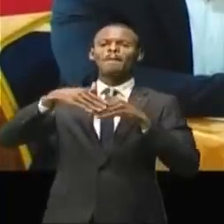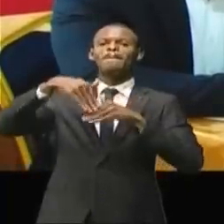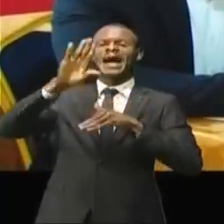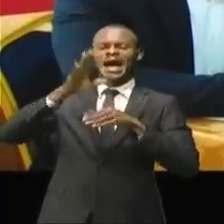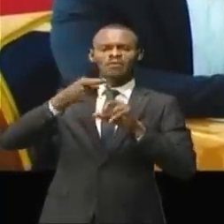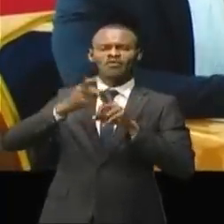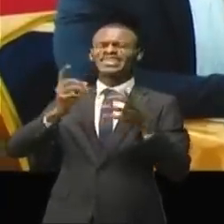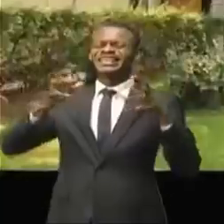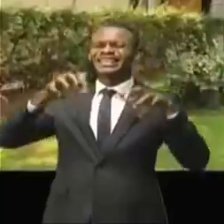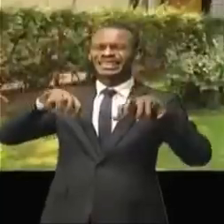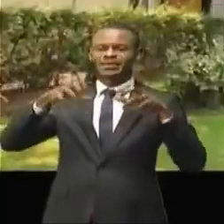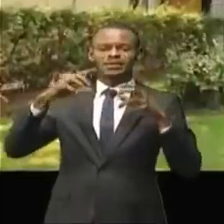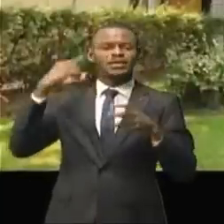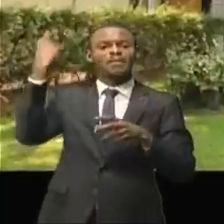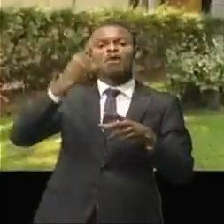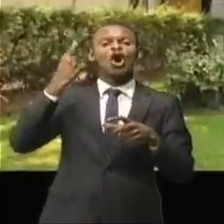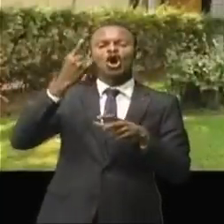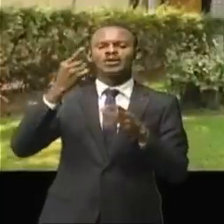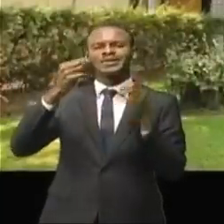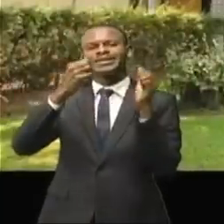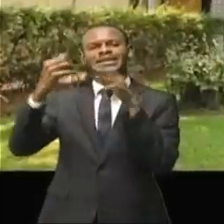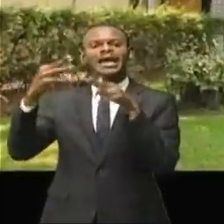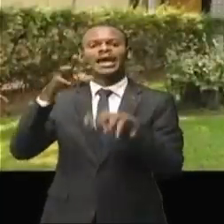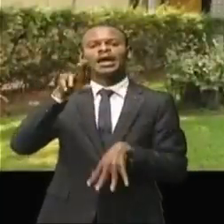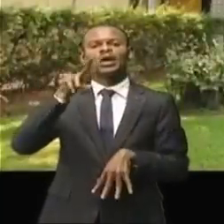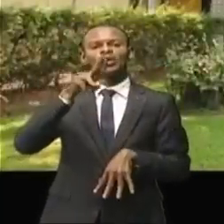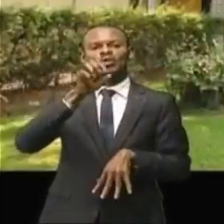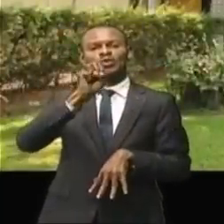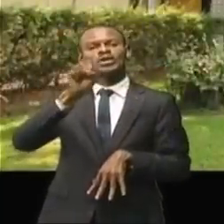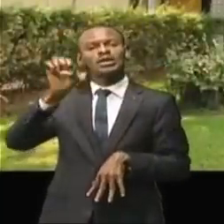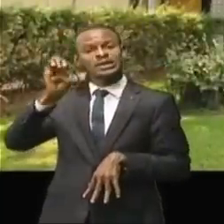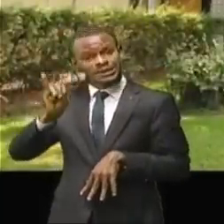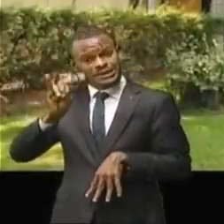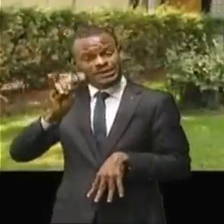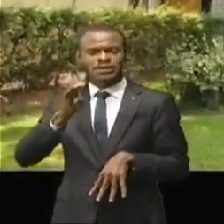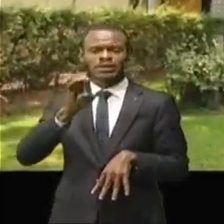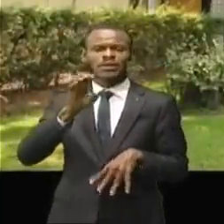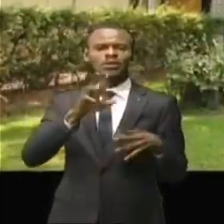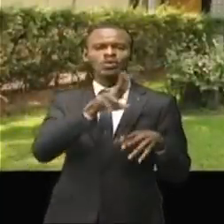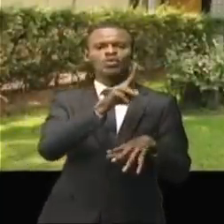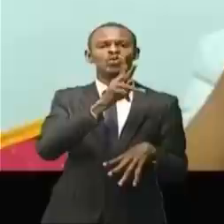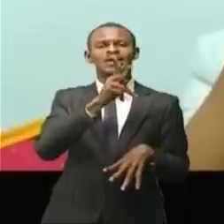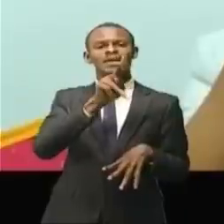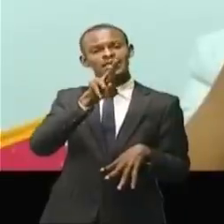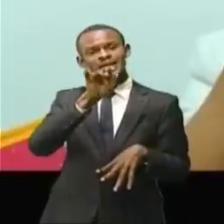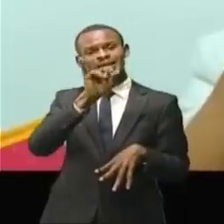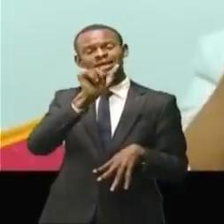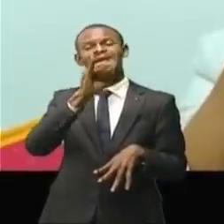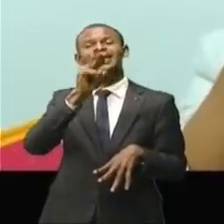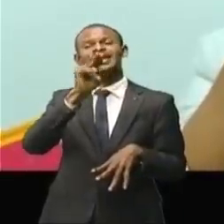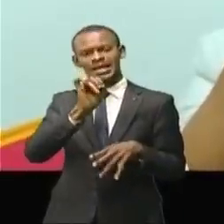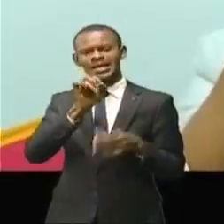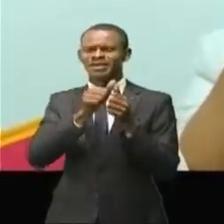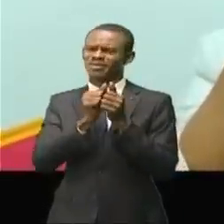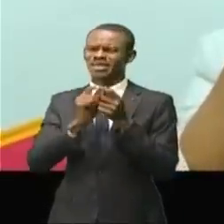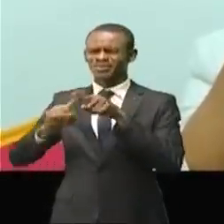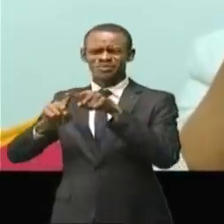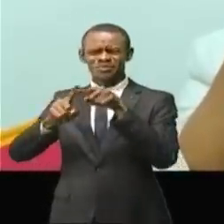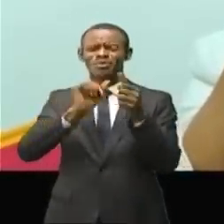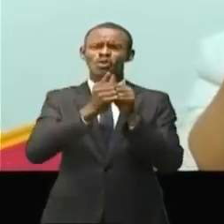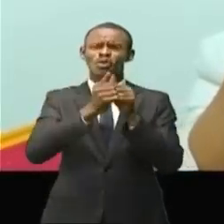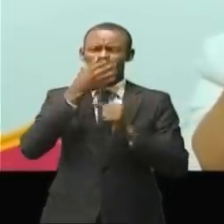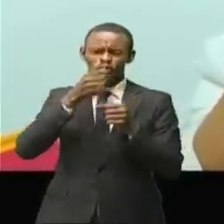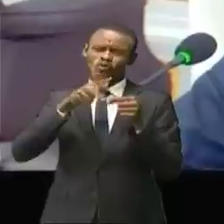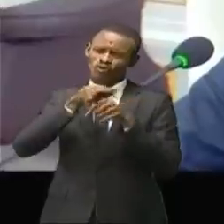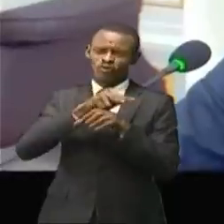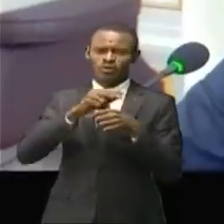avec le Fond Monétaire International et c'est dans ce contexte là que nous sommes en train d'élaborer cette loi au cours des quatre jours consécutifs